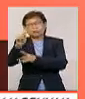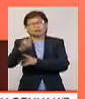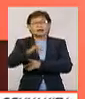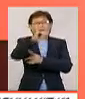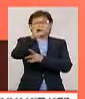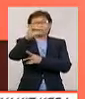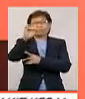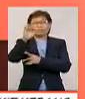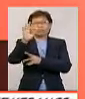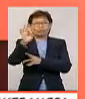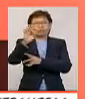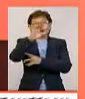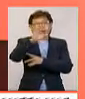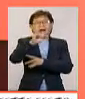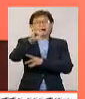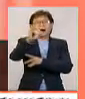4.0. Jadi